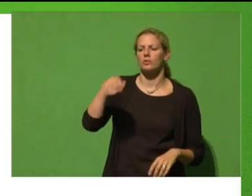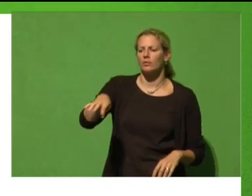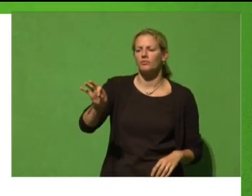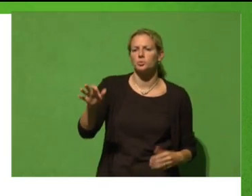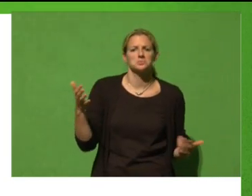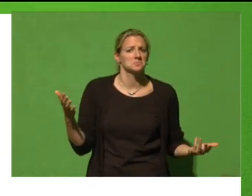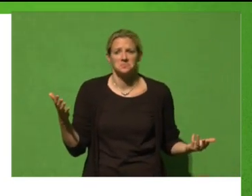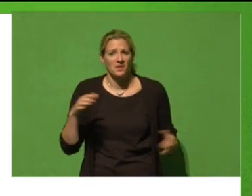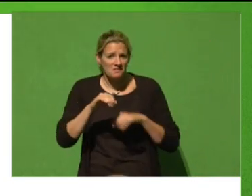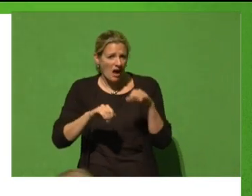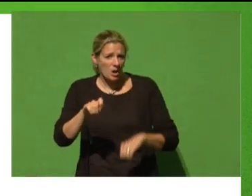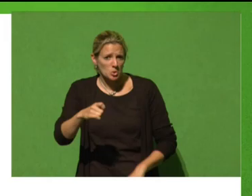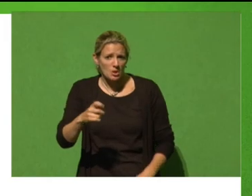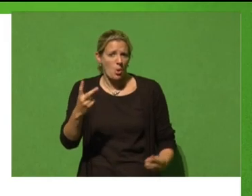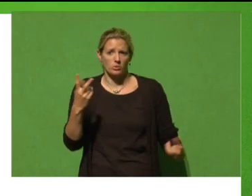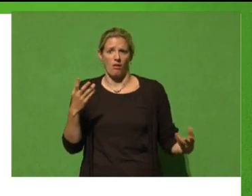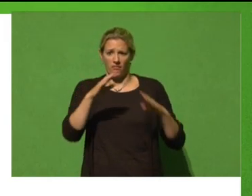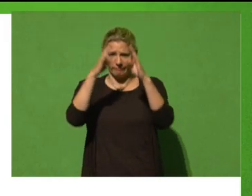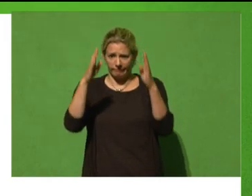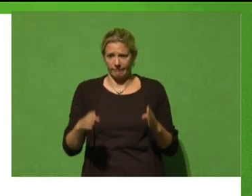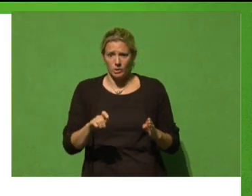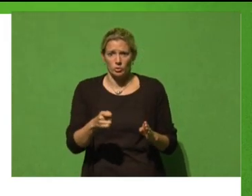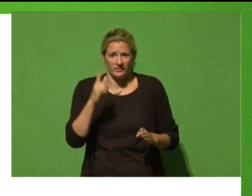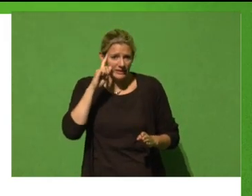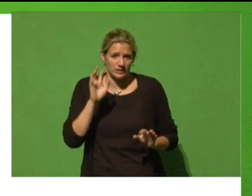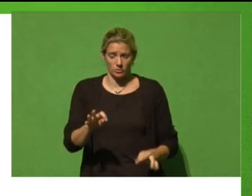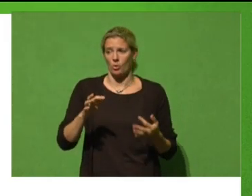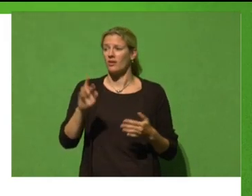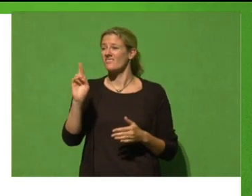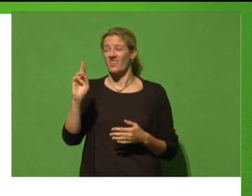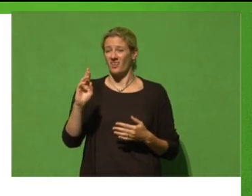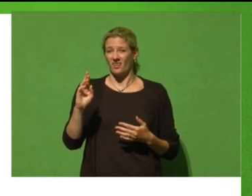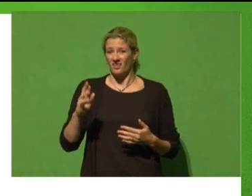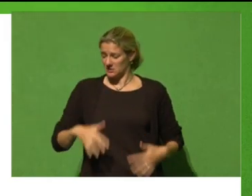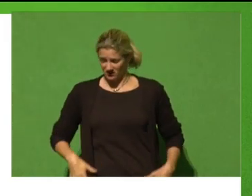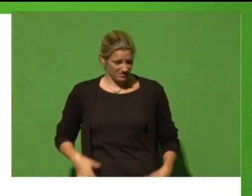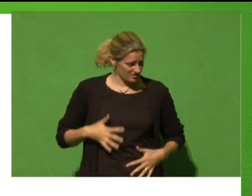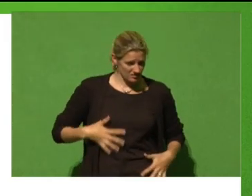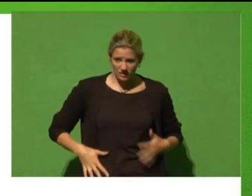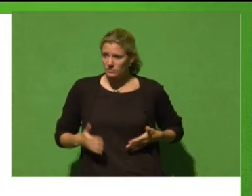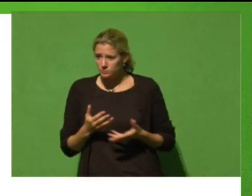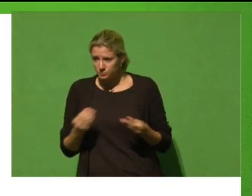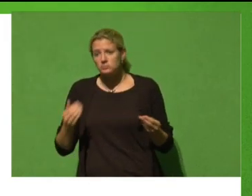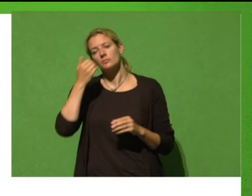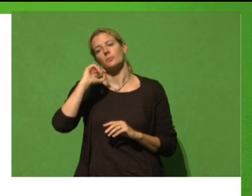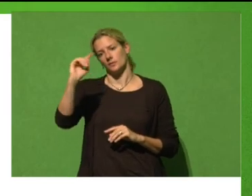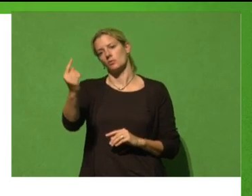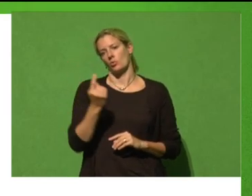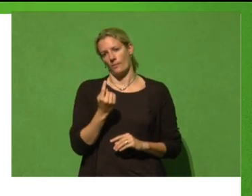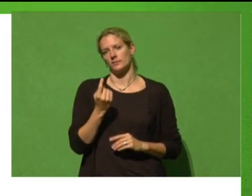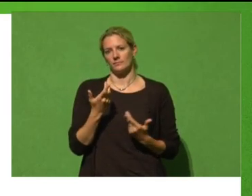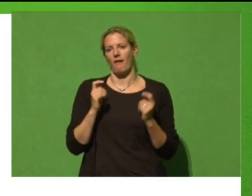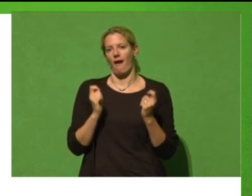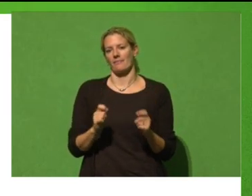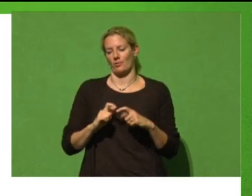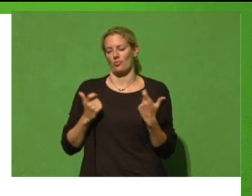Schließfachschlüssel, Fahrradschlüssel, ich weiß nicht so genau. Wenn jemand diesen Schlüssel vermisst, bitte vorne bei Antragskommission melden.